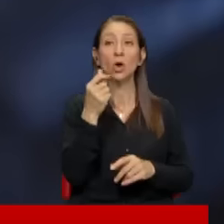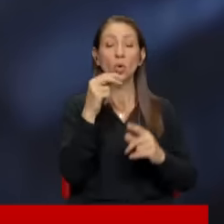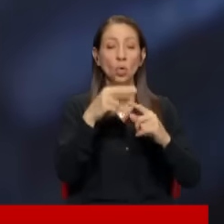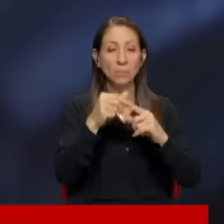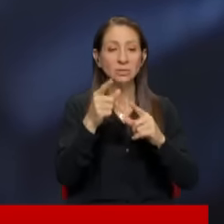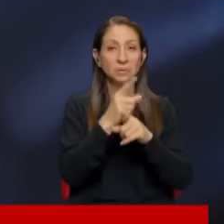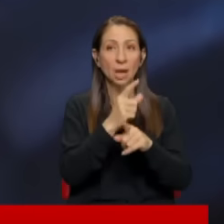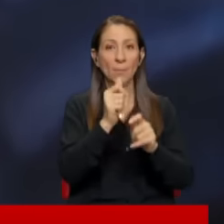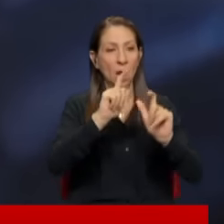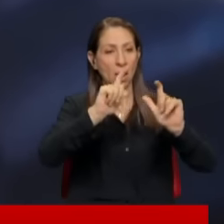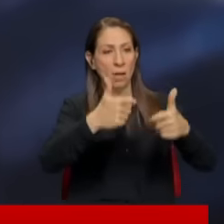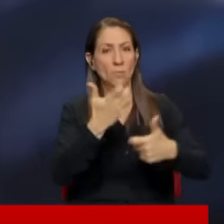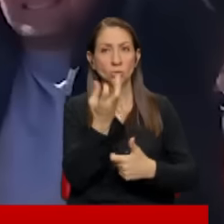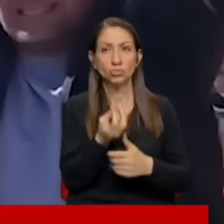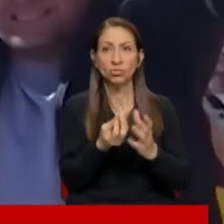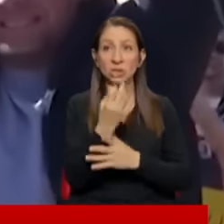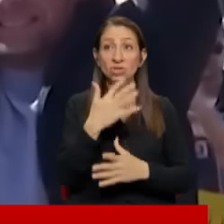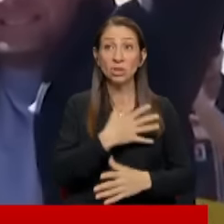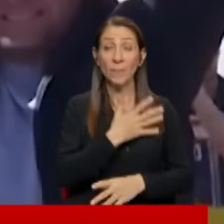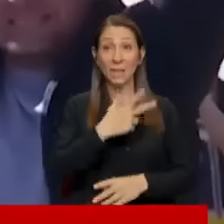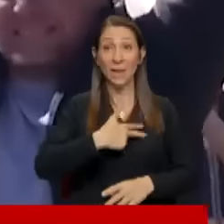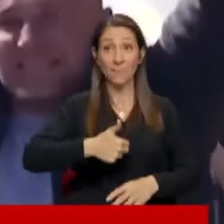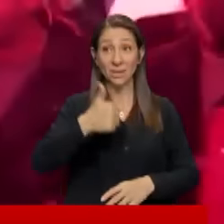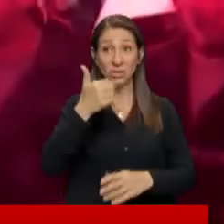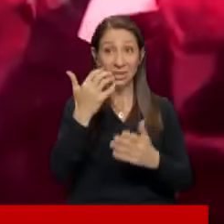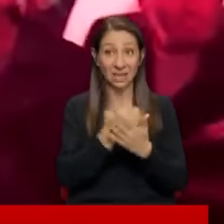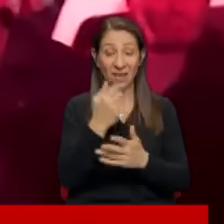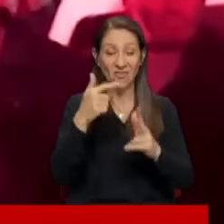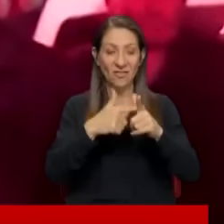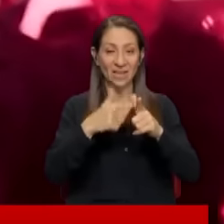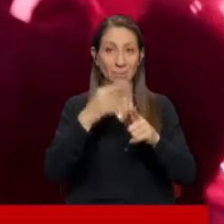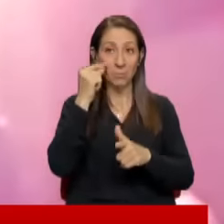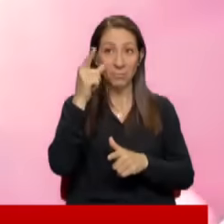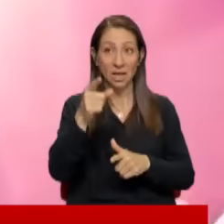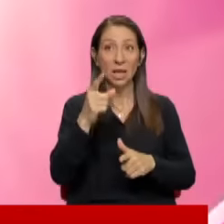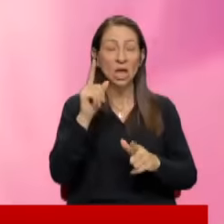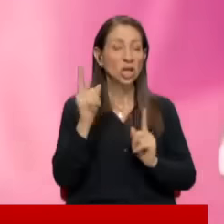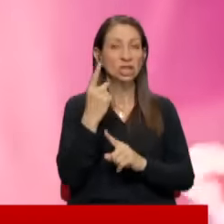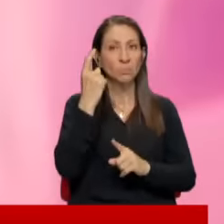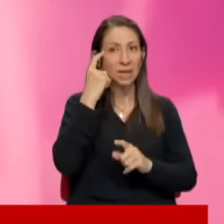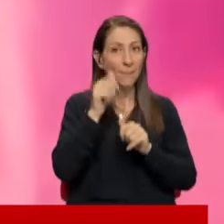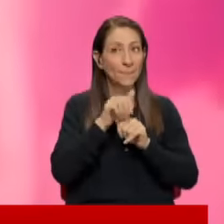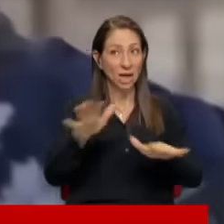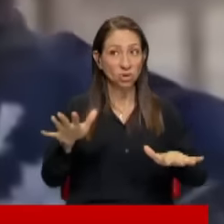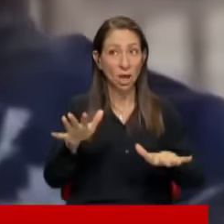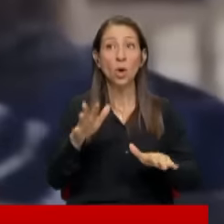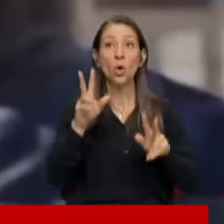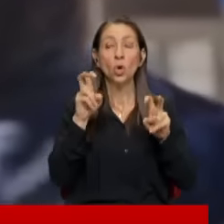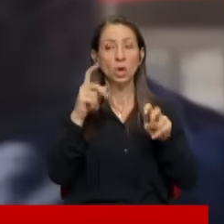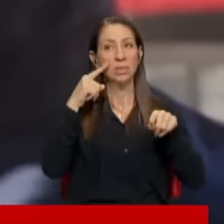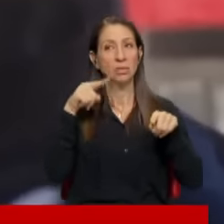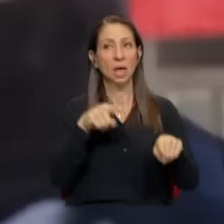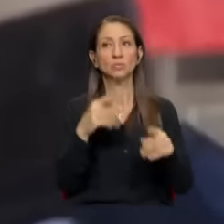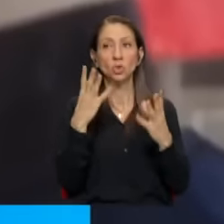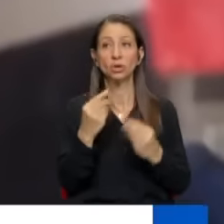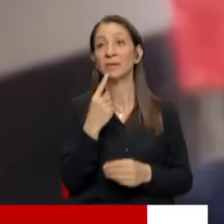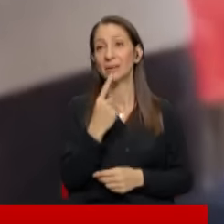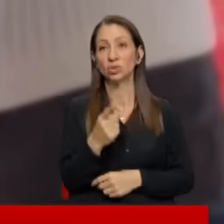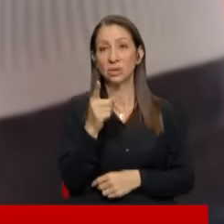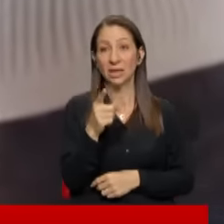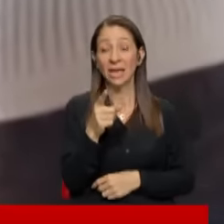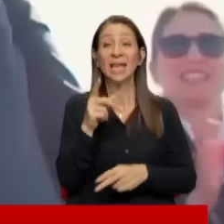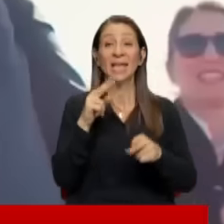yemiş aldığı ortaya çıkmıştı. CHP'den belediye başkanı seçilen Ferdi Zeyrek çarpıcı bilgiyi paylaşarak konunun takipçisi olacağım